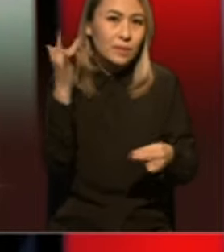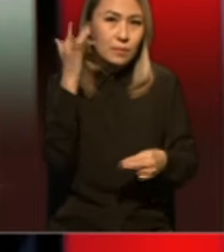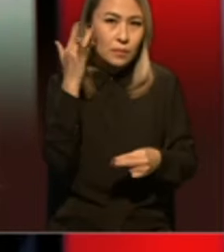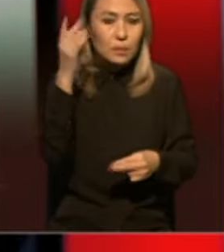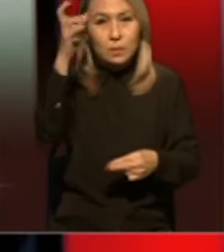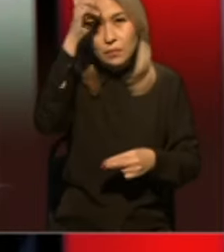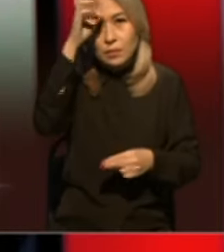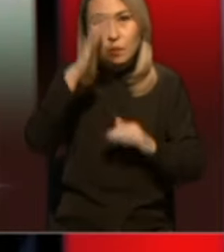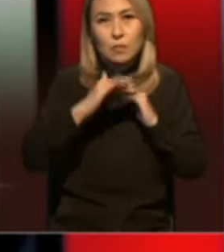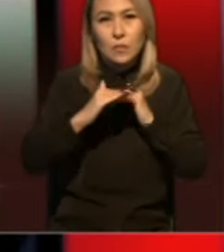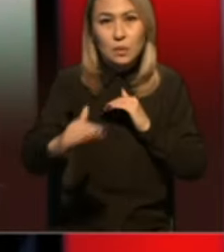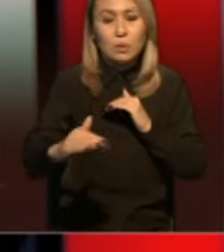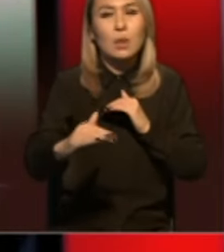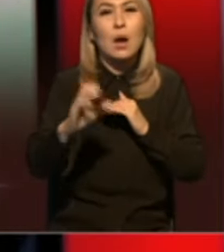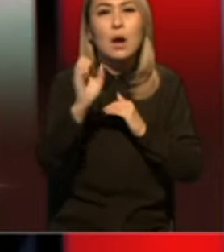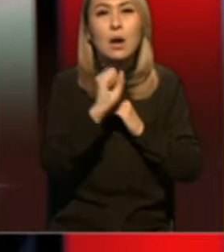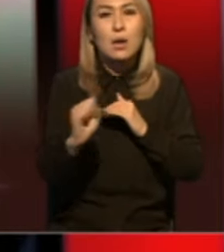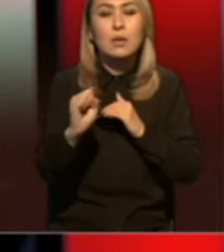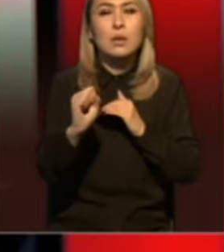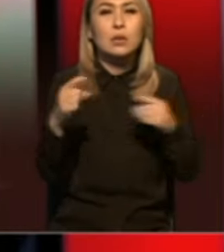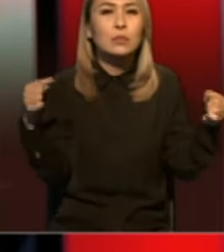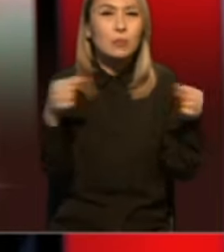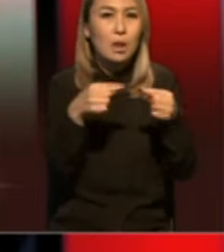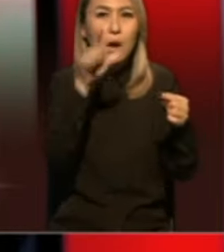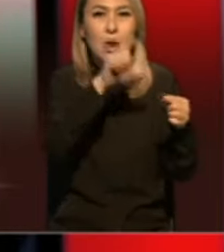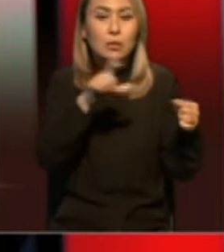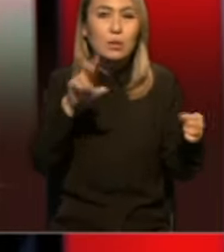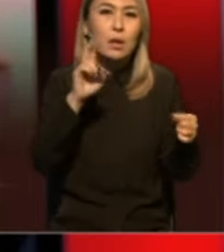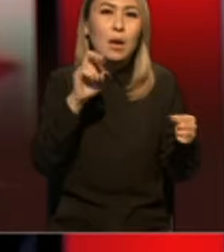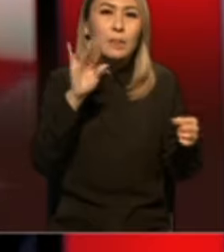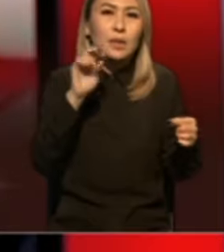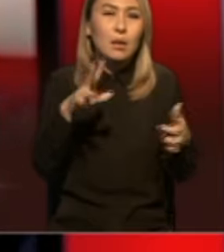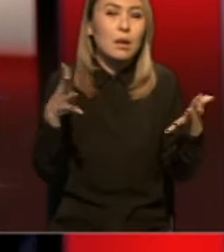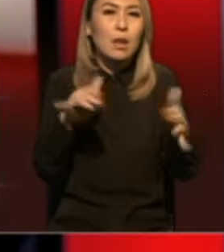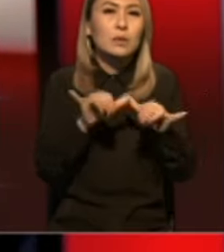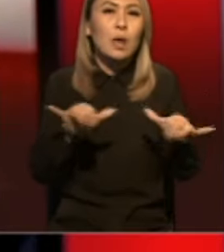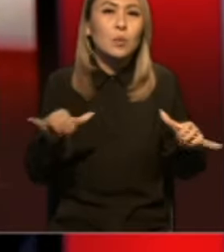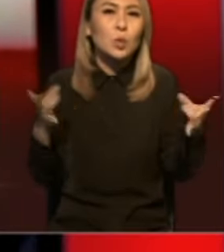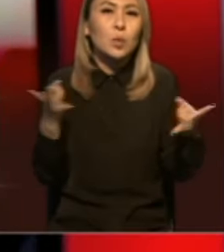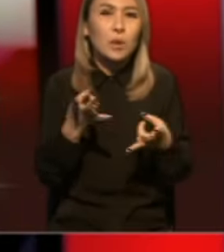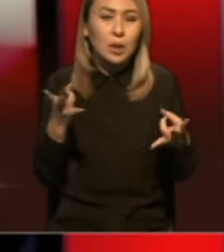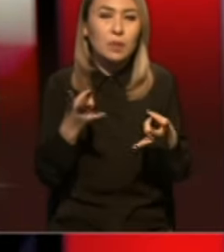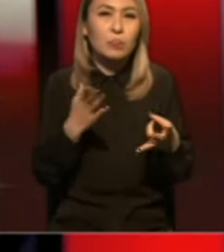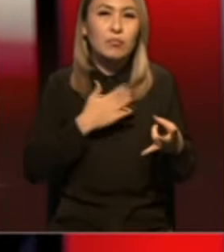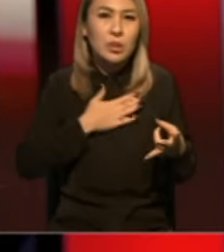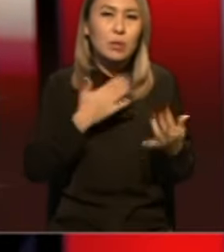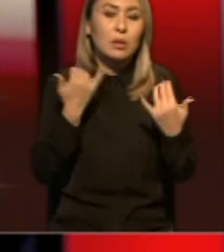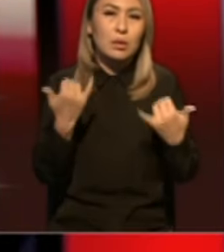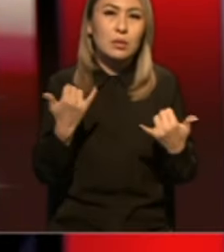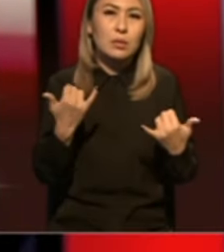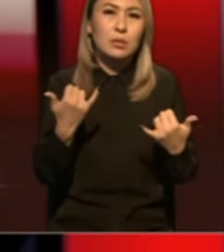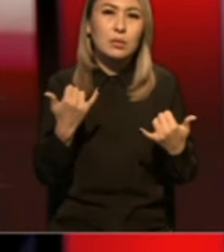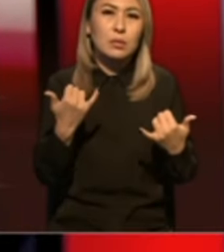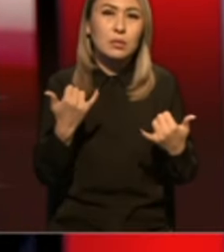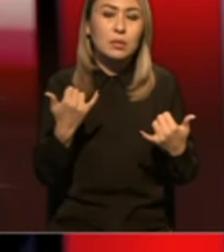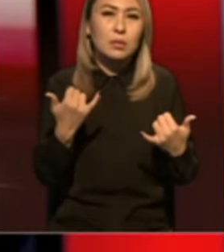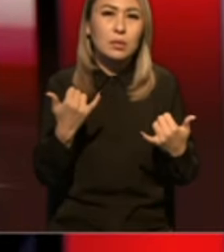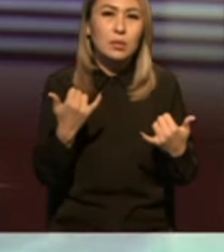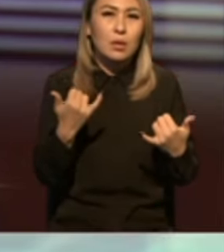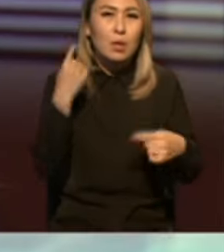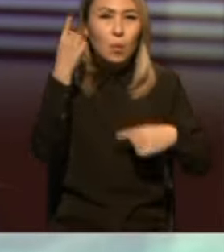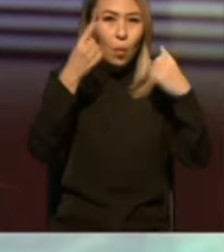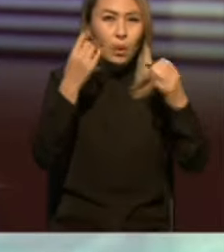түрік мемлекеттер ұйымы аясында. Ал нақты адами капиталды қалай дамыту керек, қалай бізге жаңағы